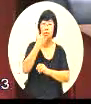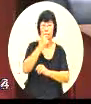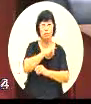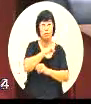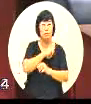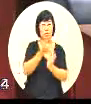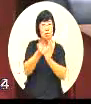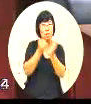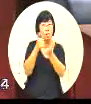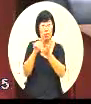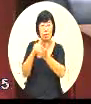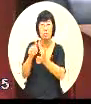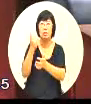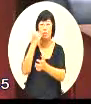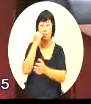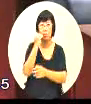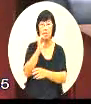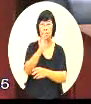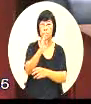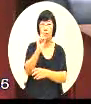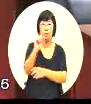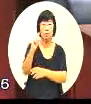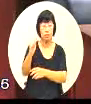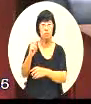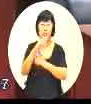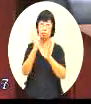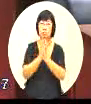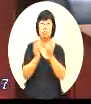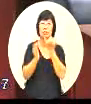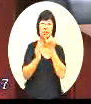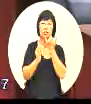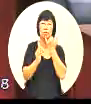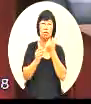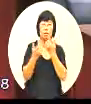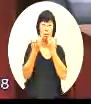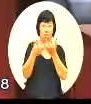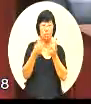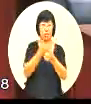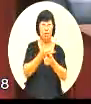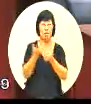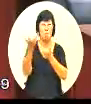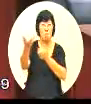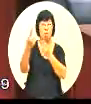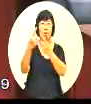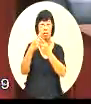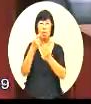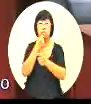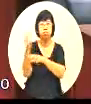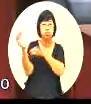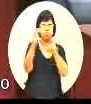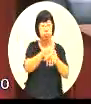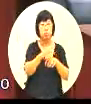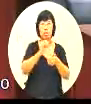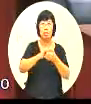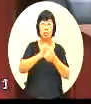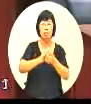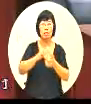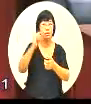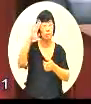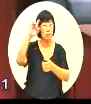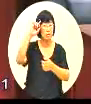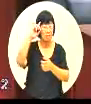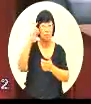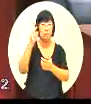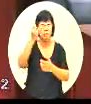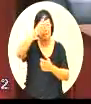算也好，有人来 BOT 也好，我们就让它能够成为很多人来创业。事实上，创业不一定年轻人啊，嘿伟吼，嘿过了十